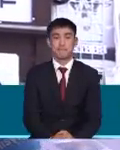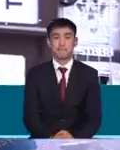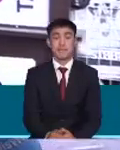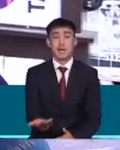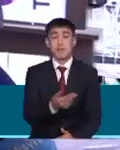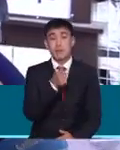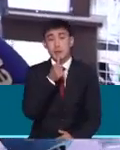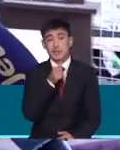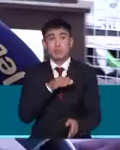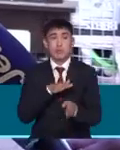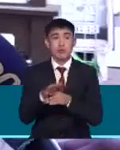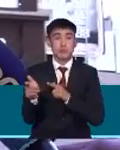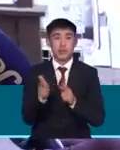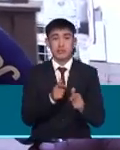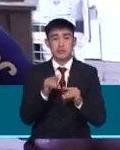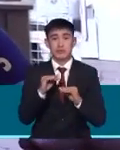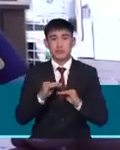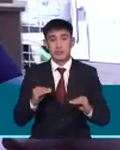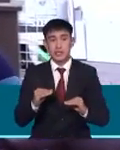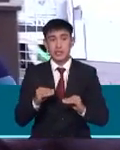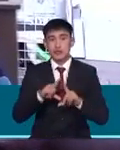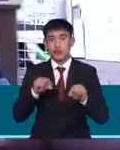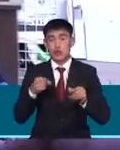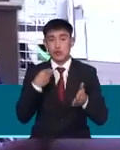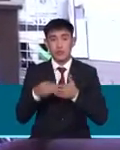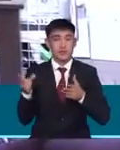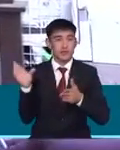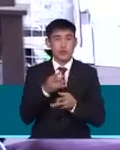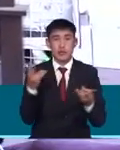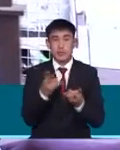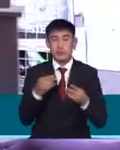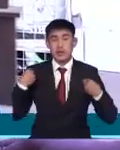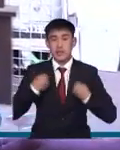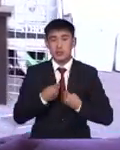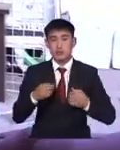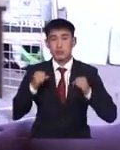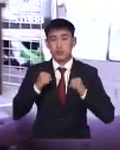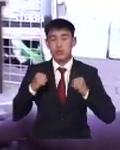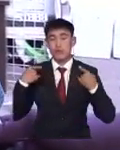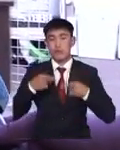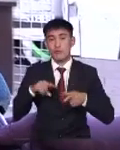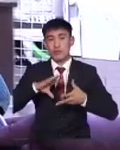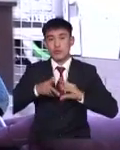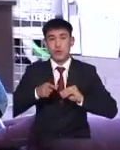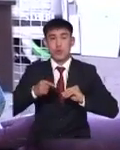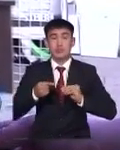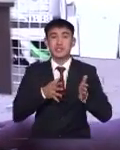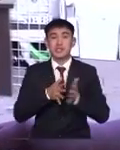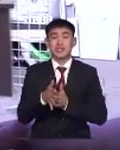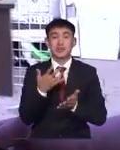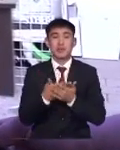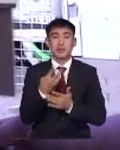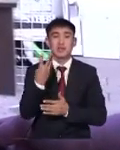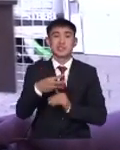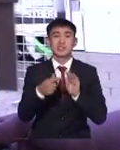Мы попытались полностью подготовить ребенка к школе, приобретя всю необходимую одежду, включая спортивную форму. В итоге общие затраты